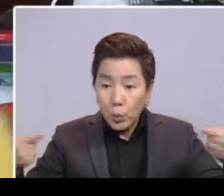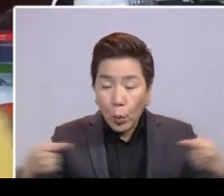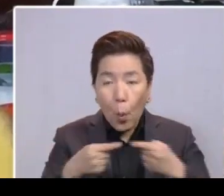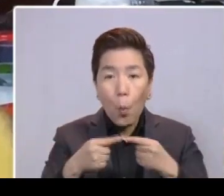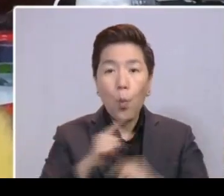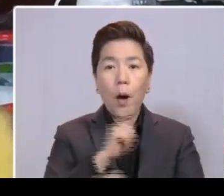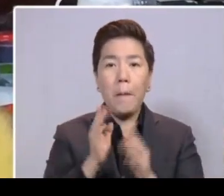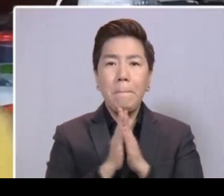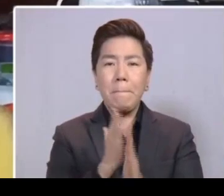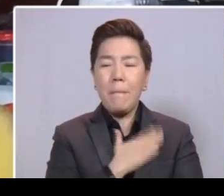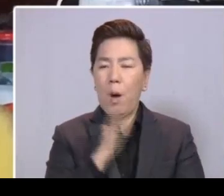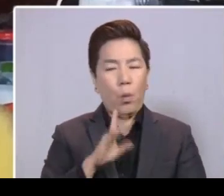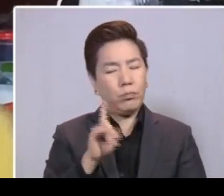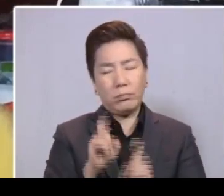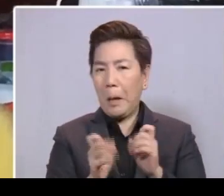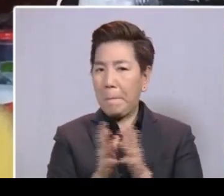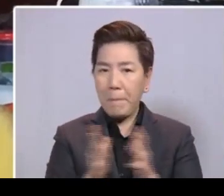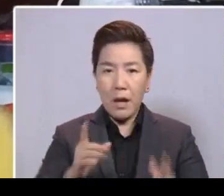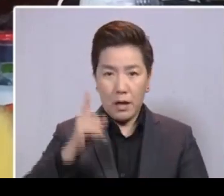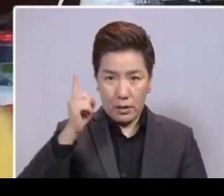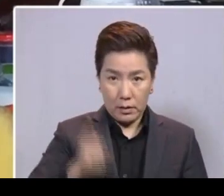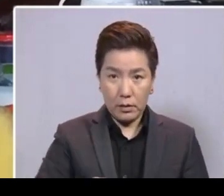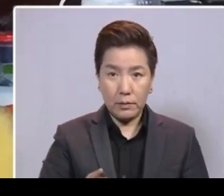คนจะตายเยอะเลย